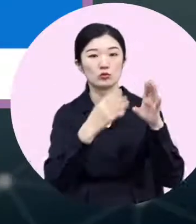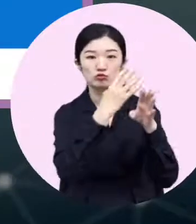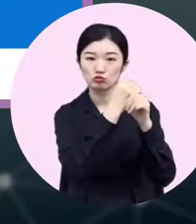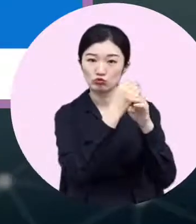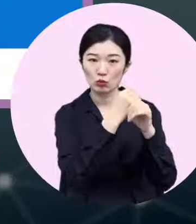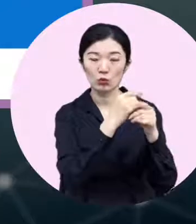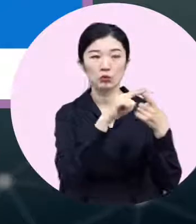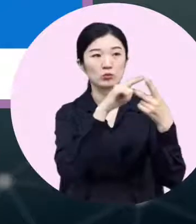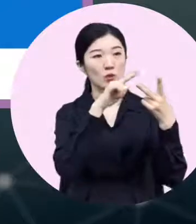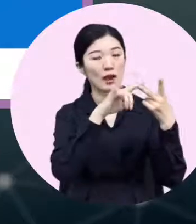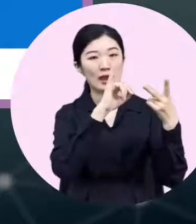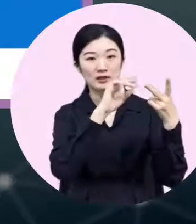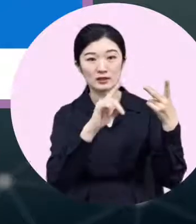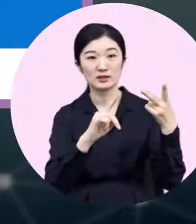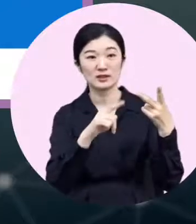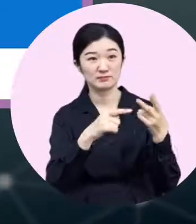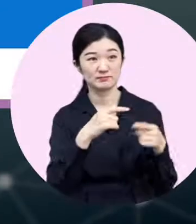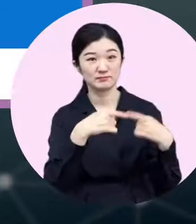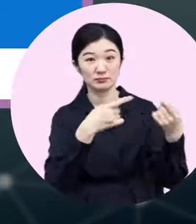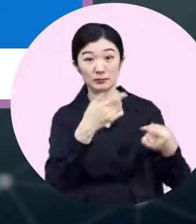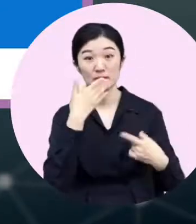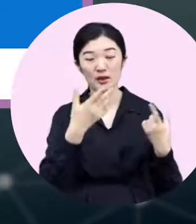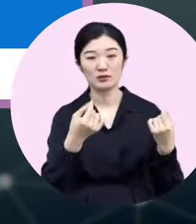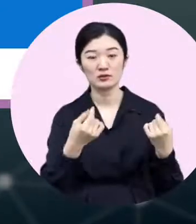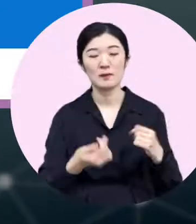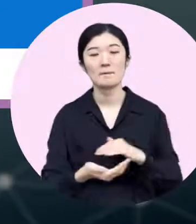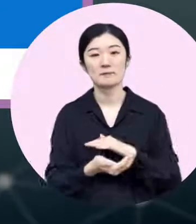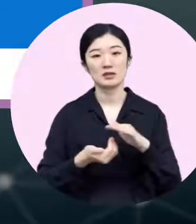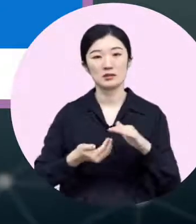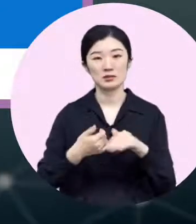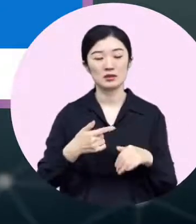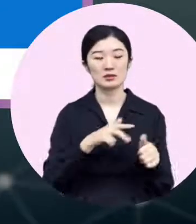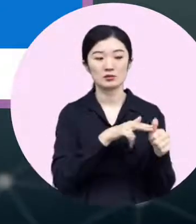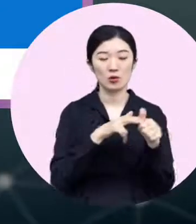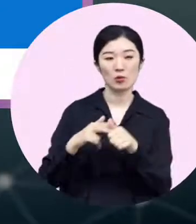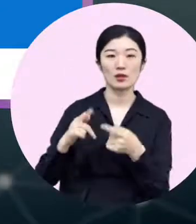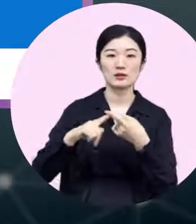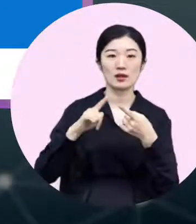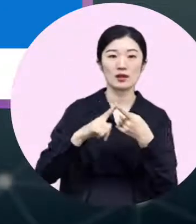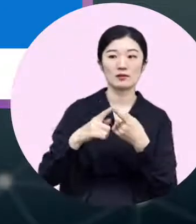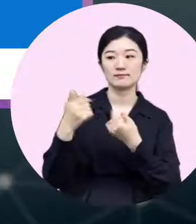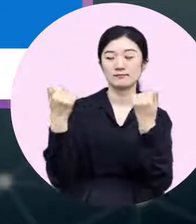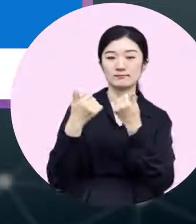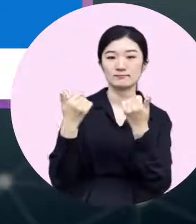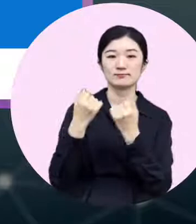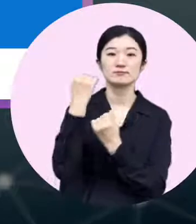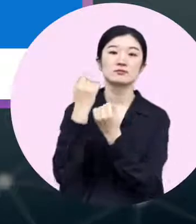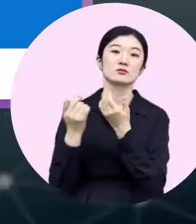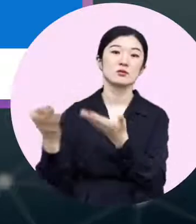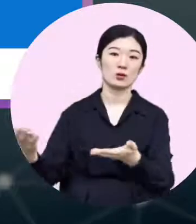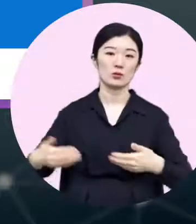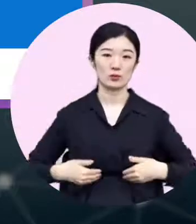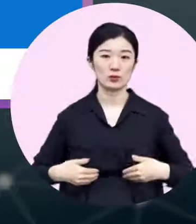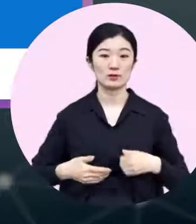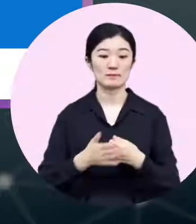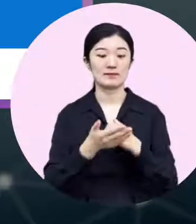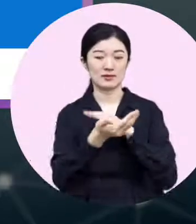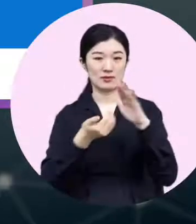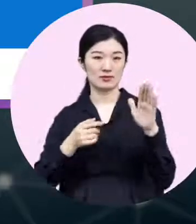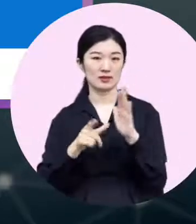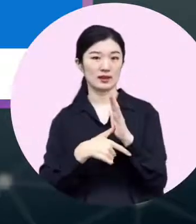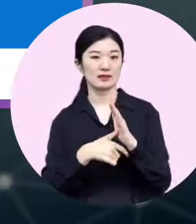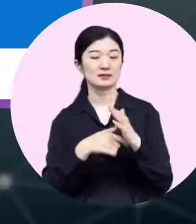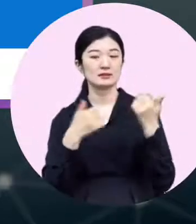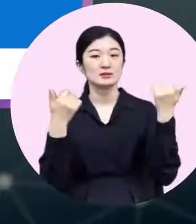암호를 통해서 입장하는 것처럼 그렇게 미리 정보를 줘야 되기 때문에 보통은 사전에 회의를 예약을 하죠.